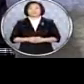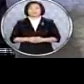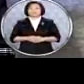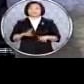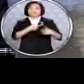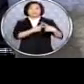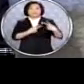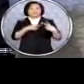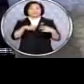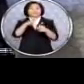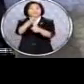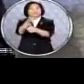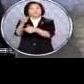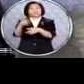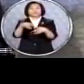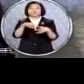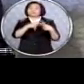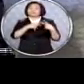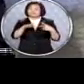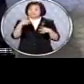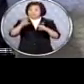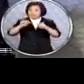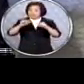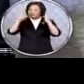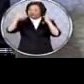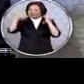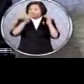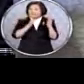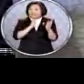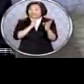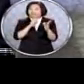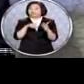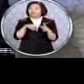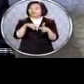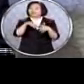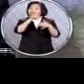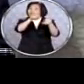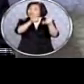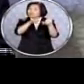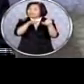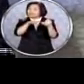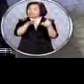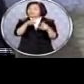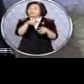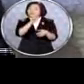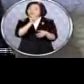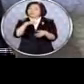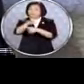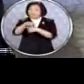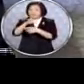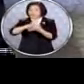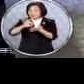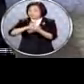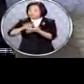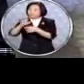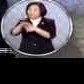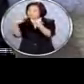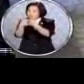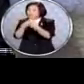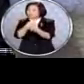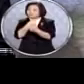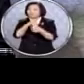蔡主席，你也主张土地正义，所以说你也支持农地农用，可是当你的副手